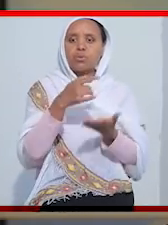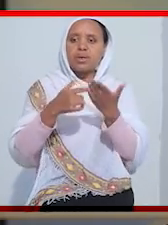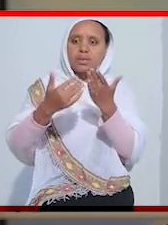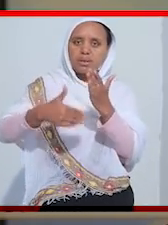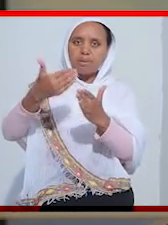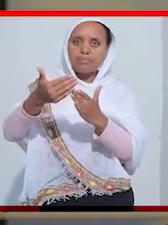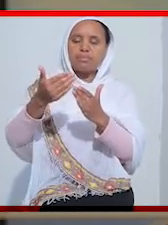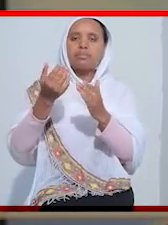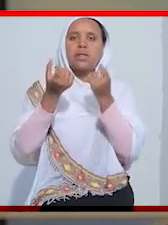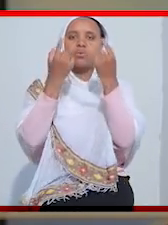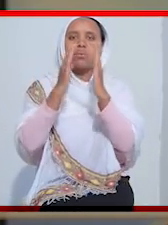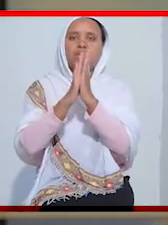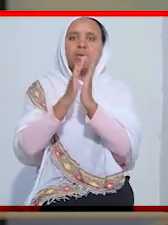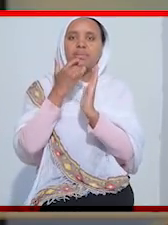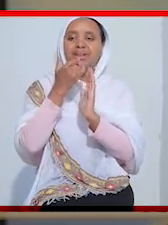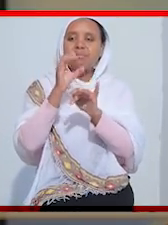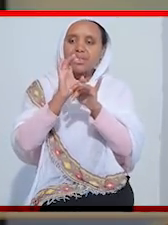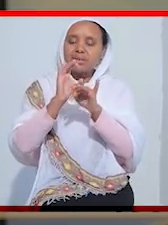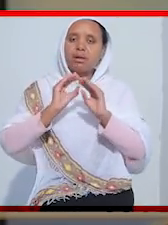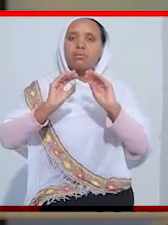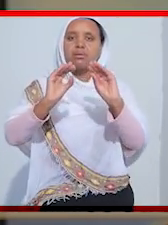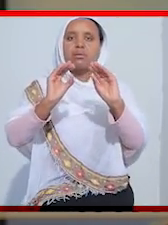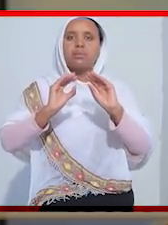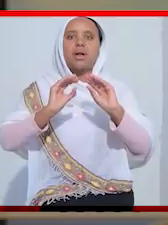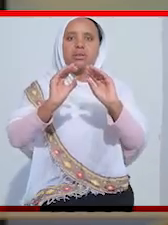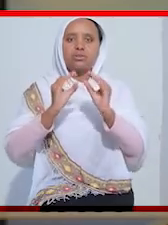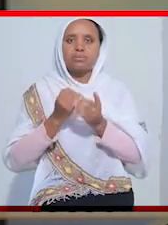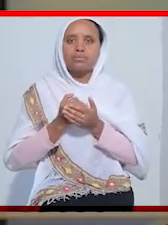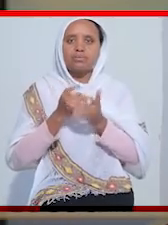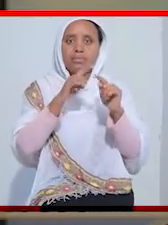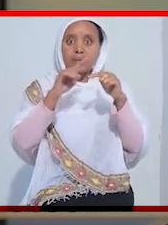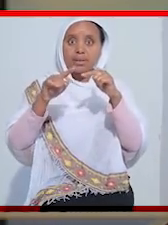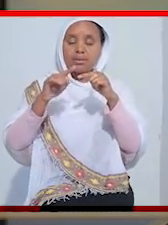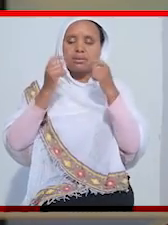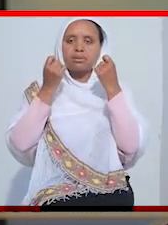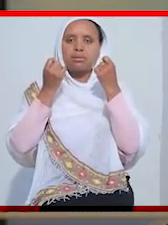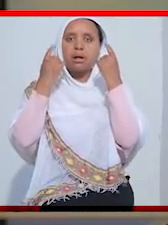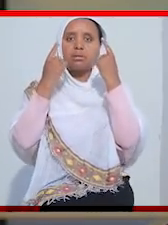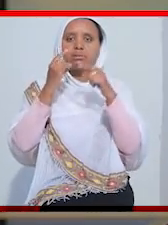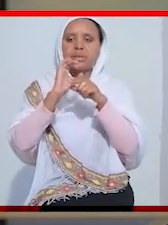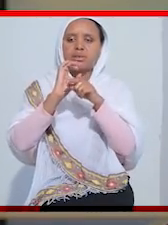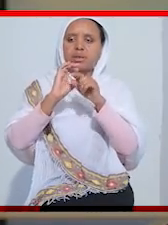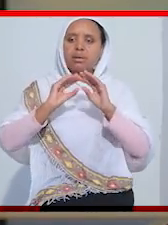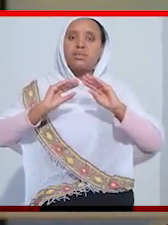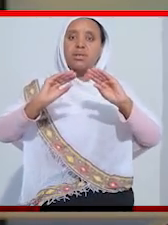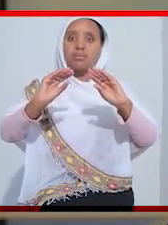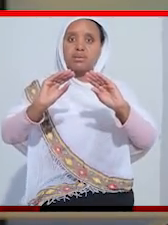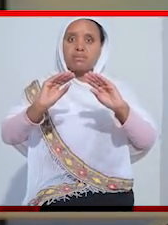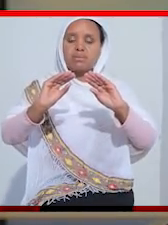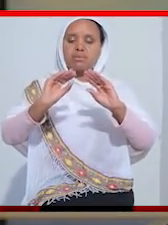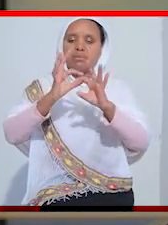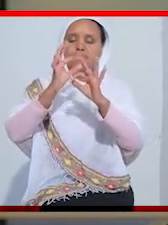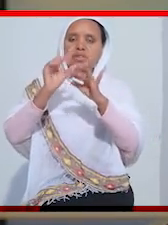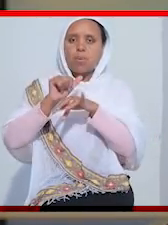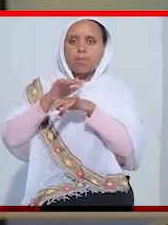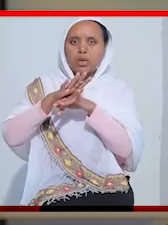ስለሆኑ ከዚያም ተግቶ መጸለይ የሚል ቤተ ክርስቲያን ታስተምራለች። እንግዲህ ትጋትን ቤተ ክርስቲያን